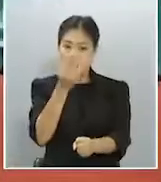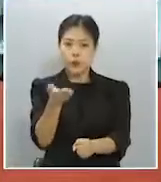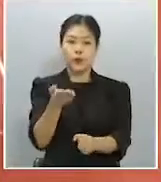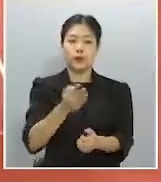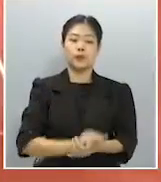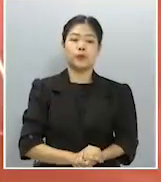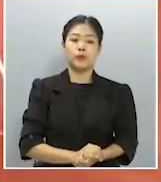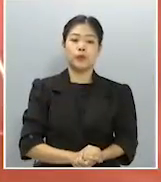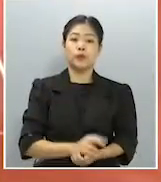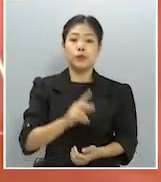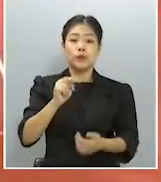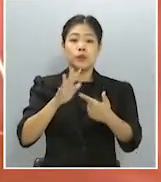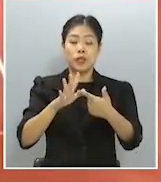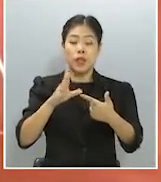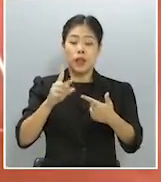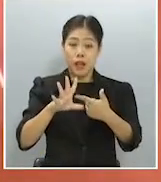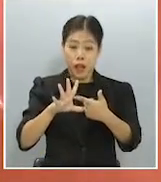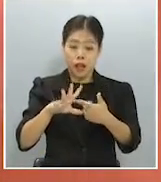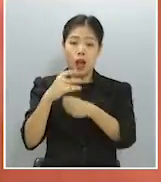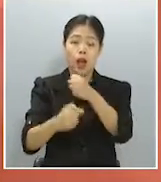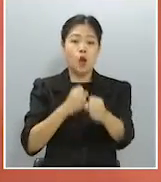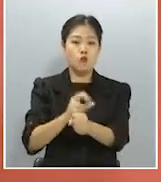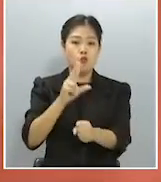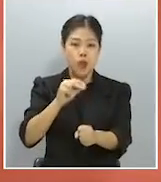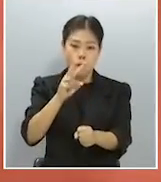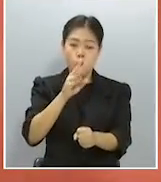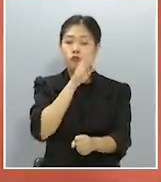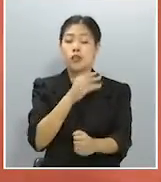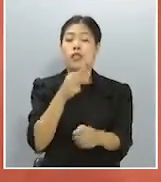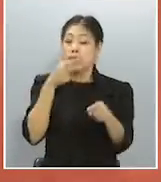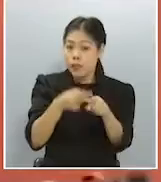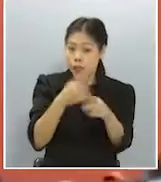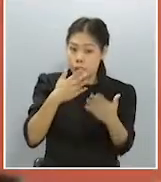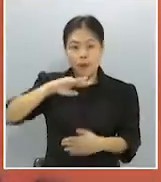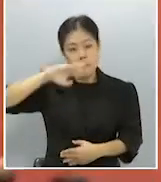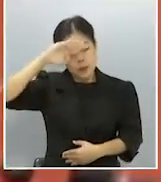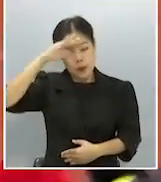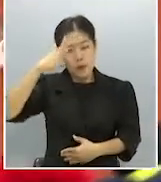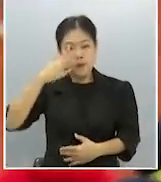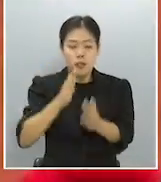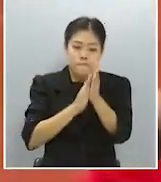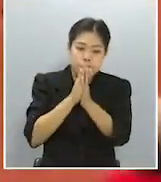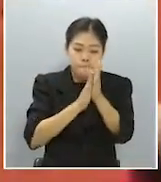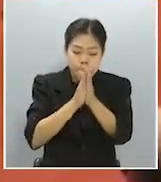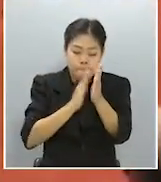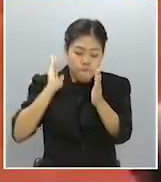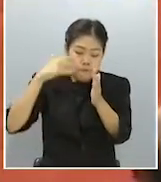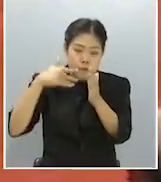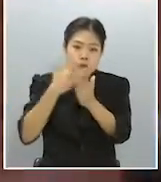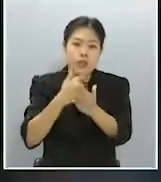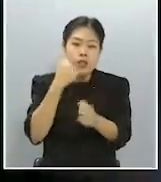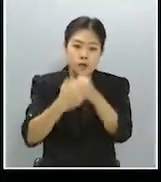วันนี้นาดาลได้16ครั้งอายุ31ปีถ้าหากว่านาดาลไม่เจ็บไม่ป่วยและยังมีความมุ่งมั่นอยู่ครับยังเล่นได้อย่างน้อยก็อีก